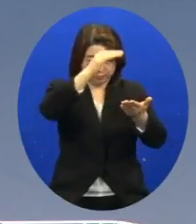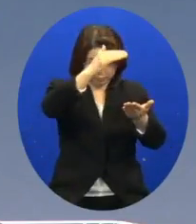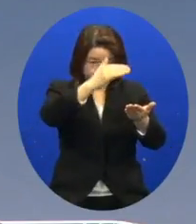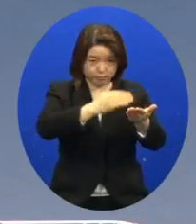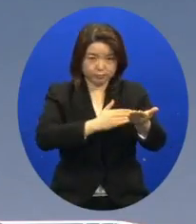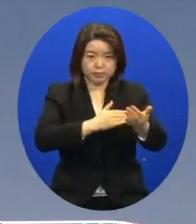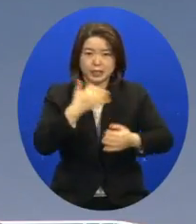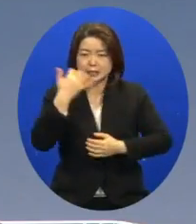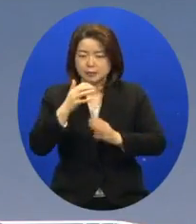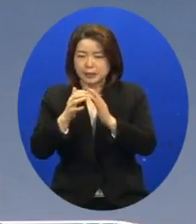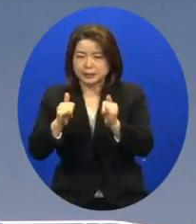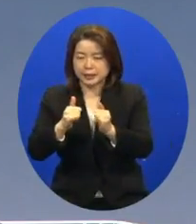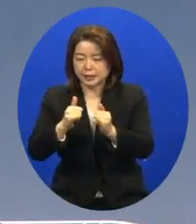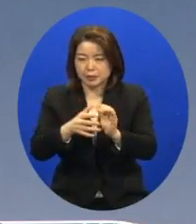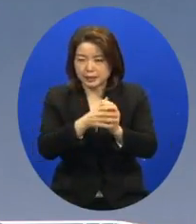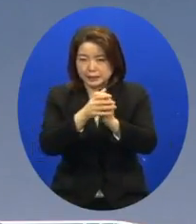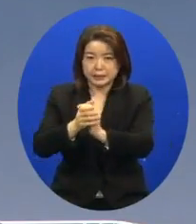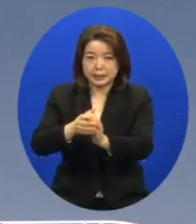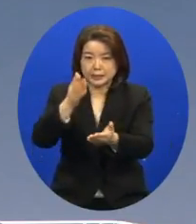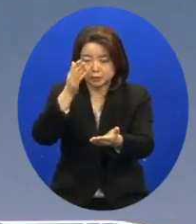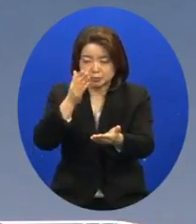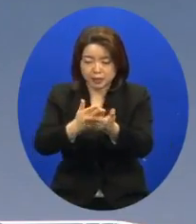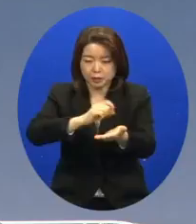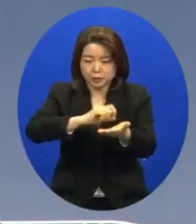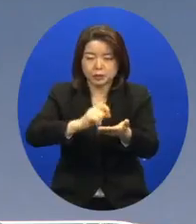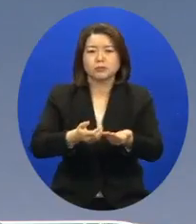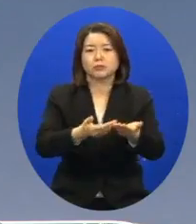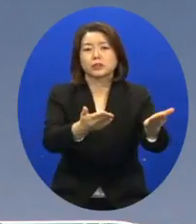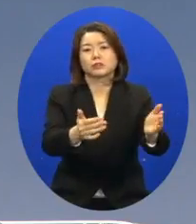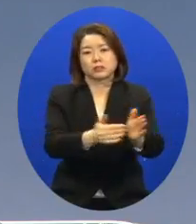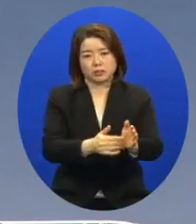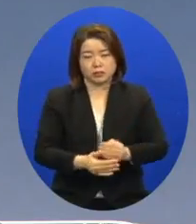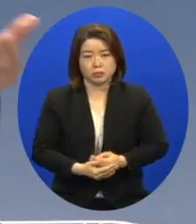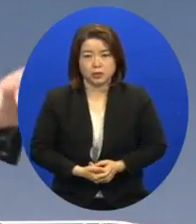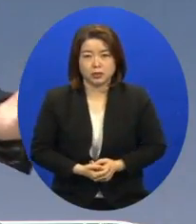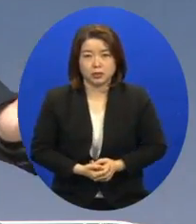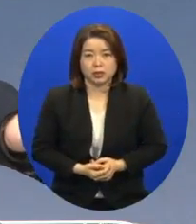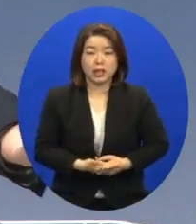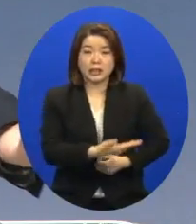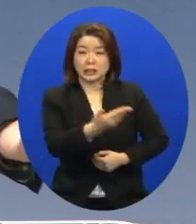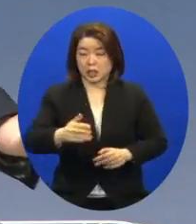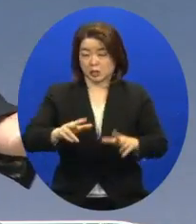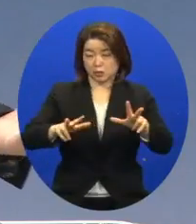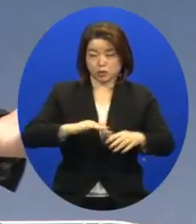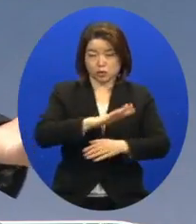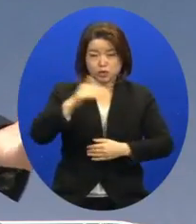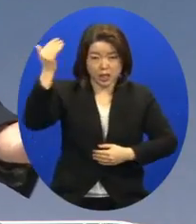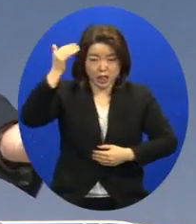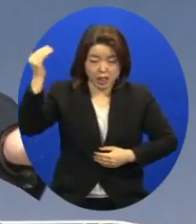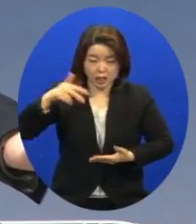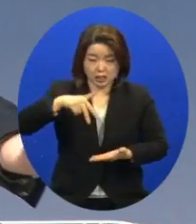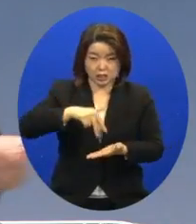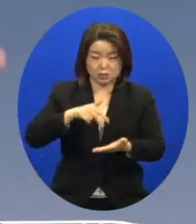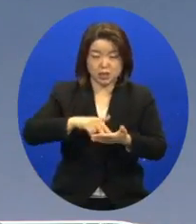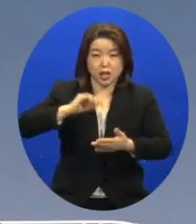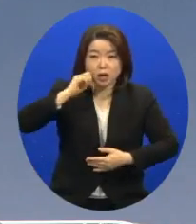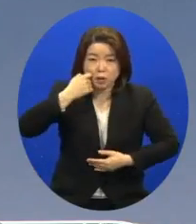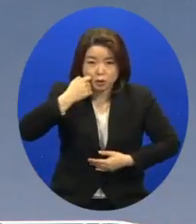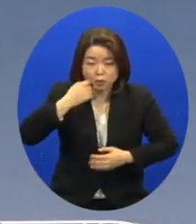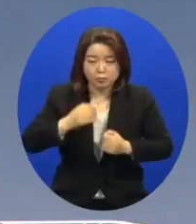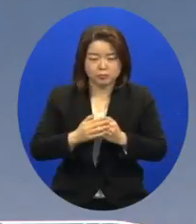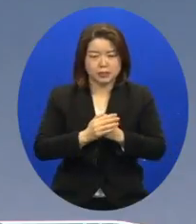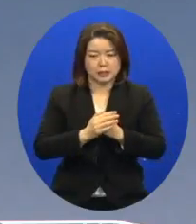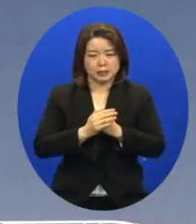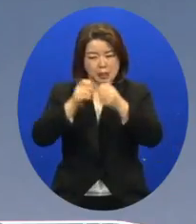사람들과 사귀지 말라고 여러분에게 썼습니다 여러분 지금 우리나라가 처해 이제는 어려움은 사실